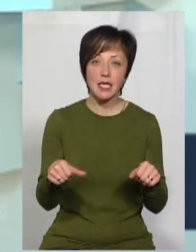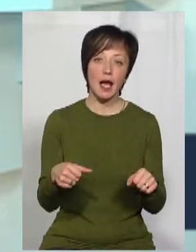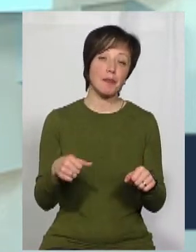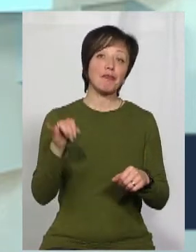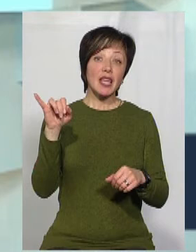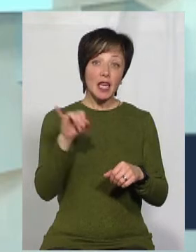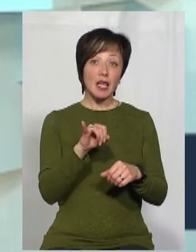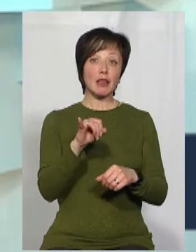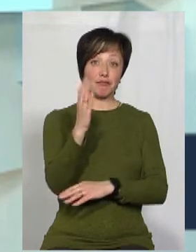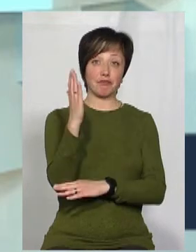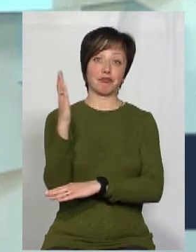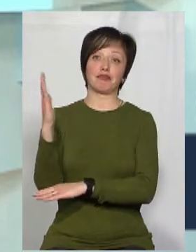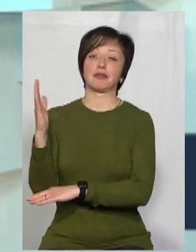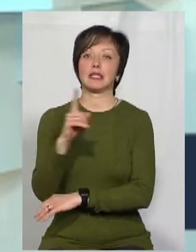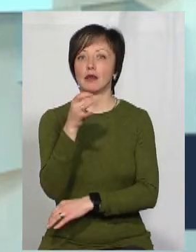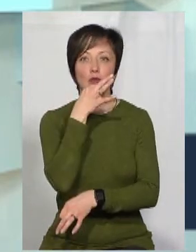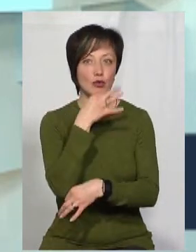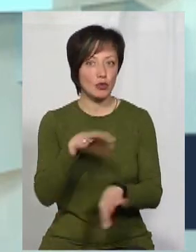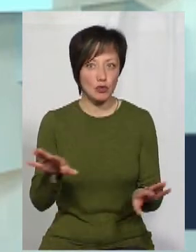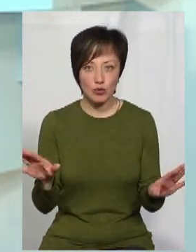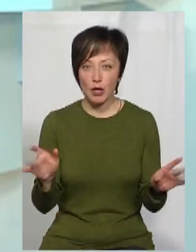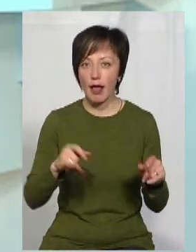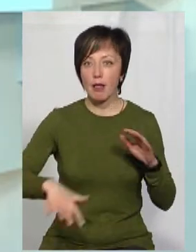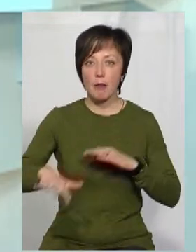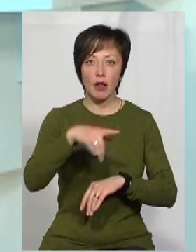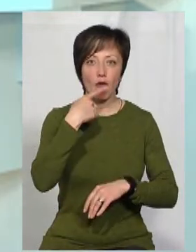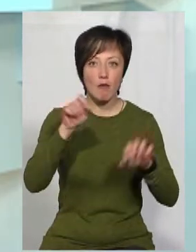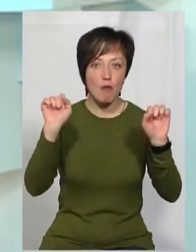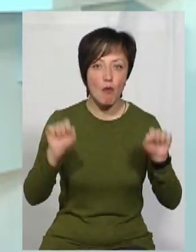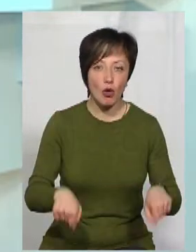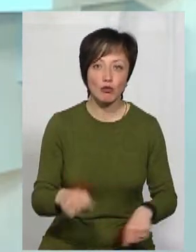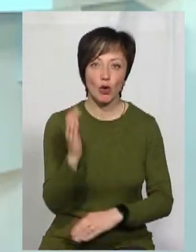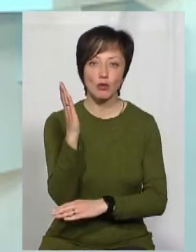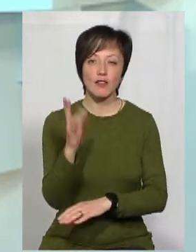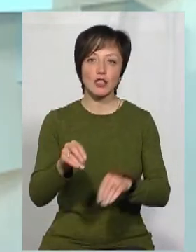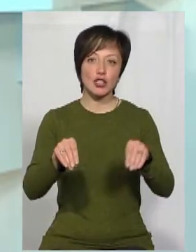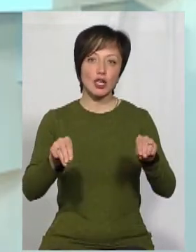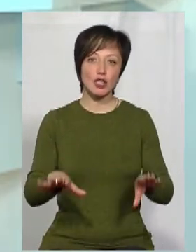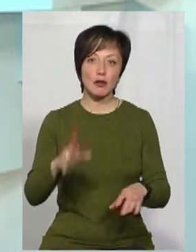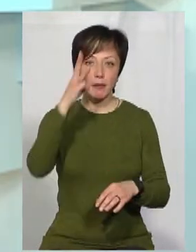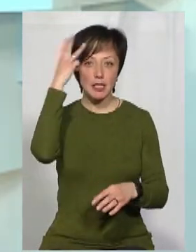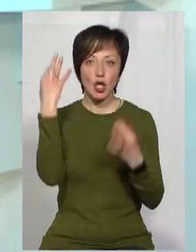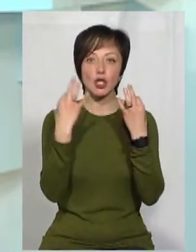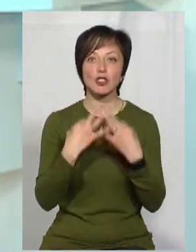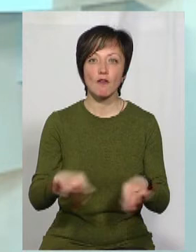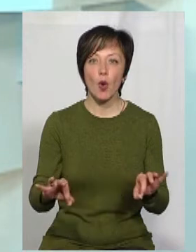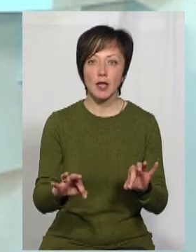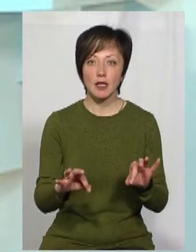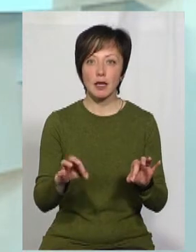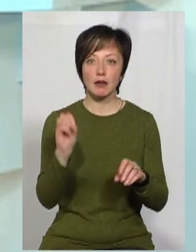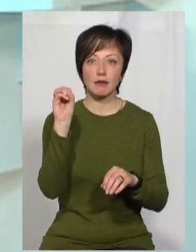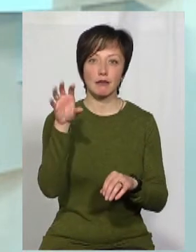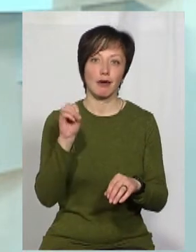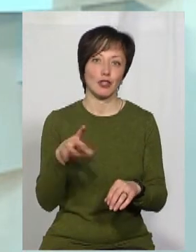ТБНС, і підняти руки, проголосувати за будь-що. Я сьогодні на Майдані говорив, ми можемо проголосувати за рішення, аби у Хмельницькому дозволити їздити на